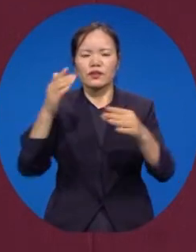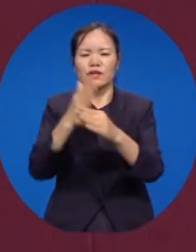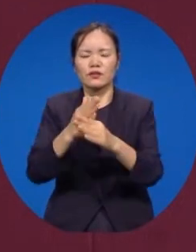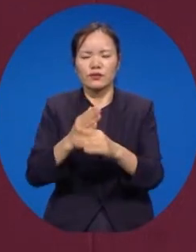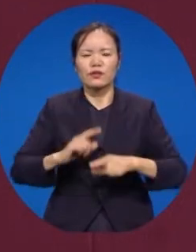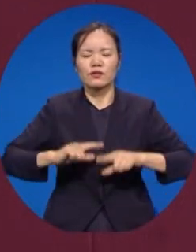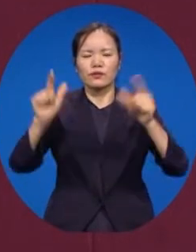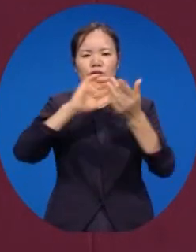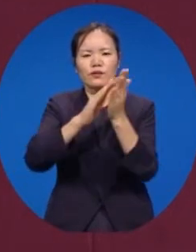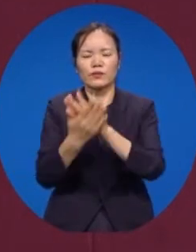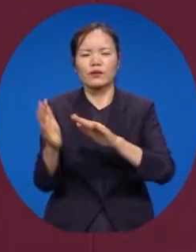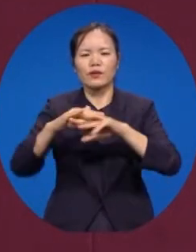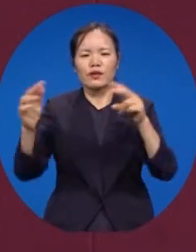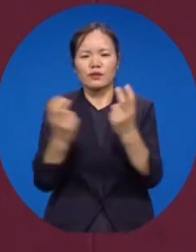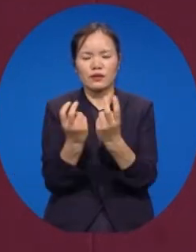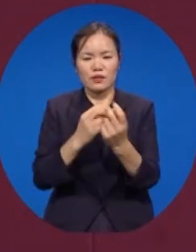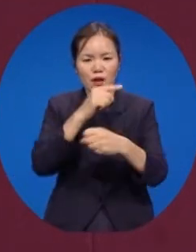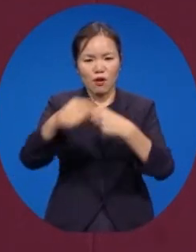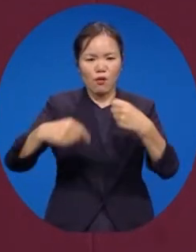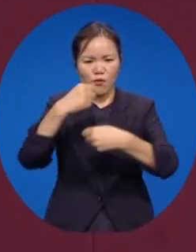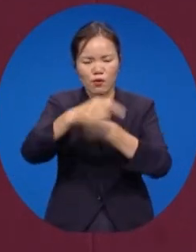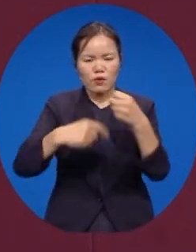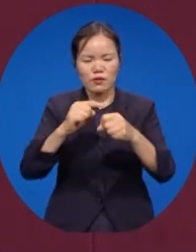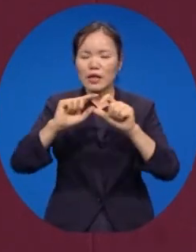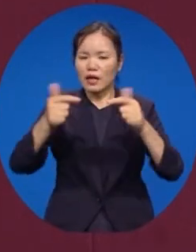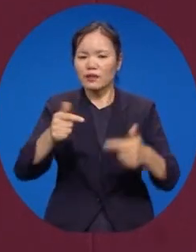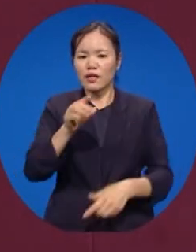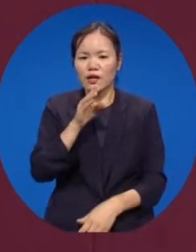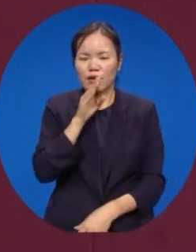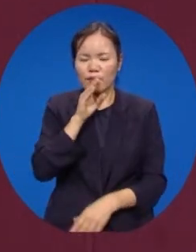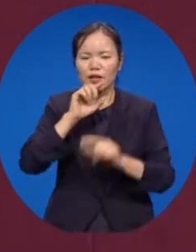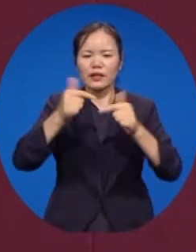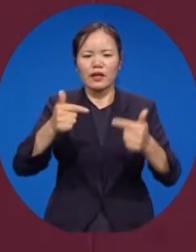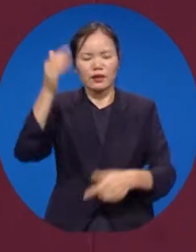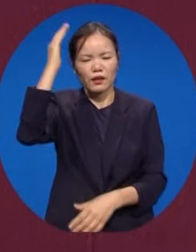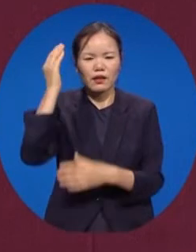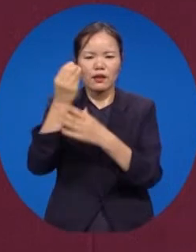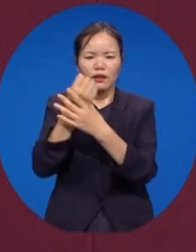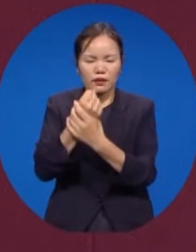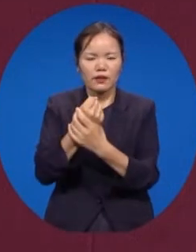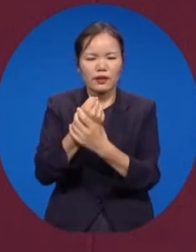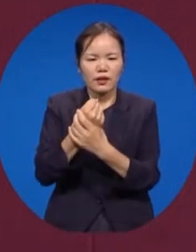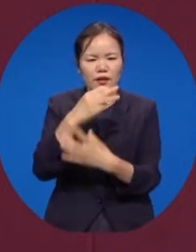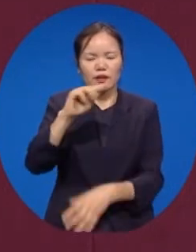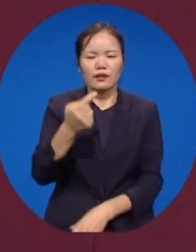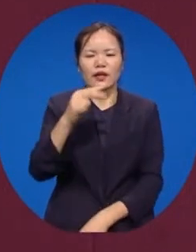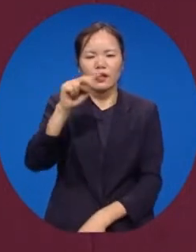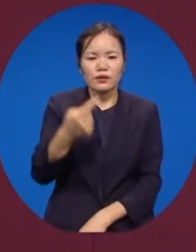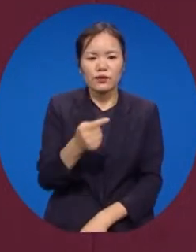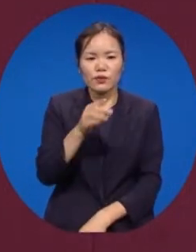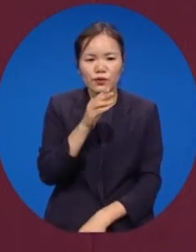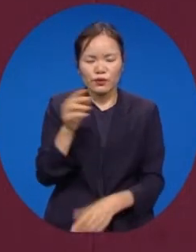대책은 원전이냐 아니냐의 문제가 아니라 탈탄소냐 아니냐의 원칙으로 접근해야 합니다.